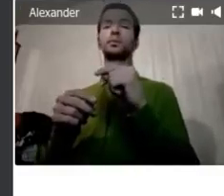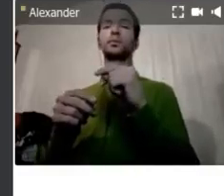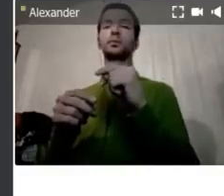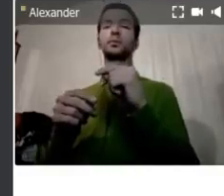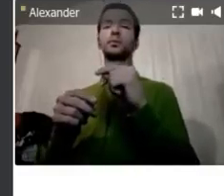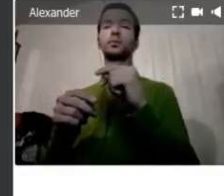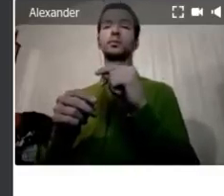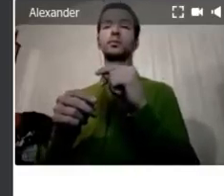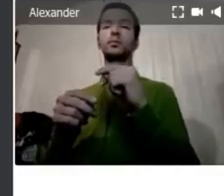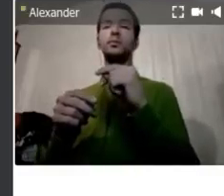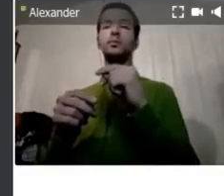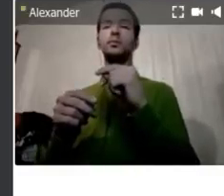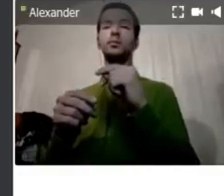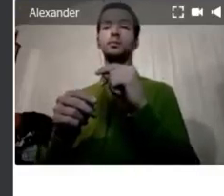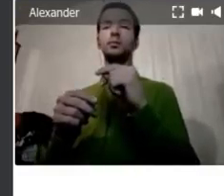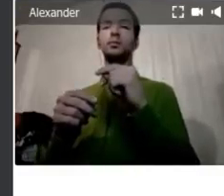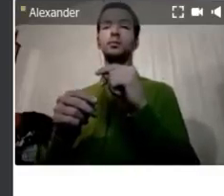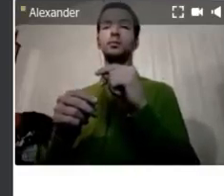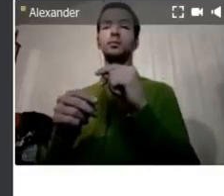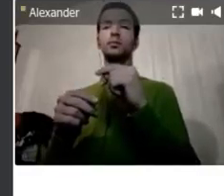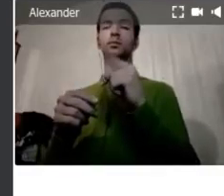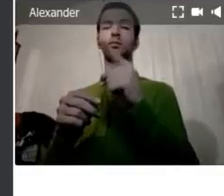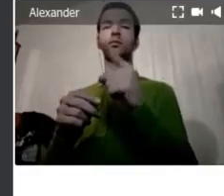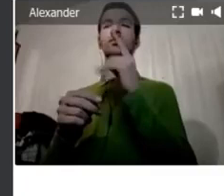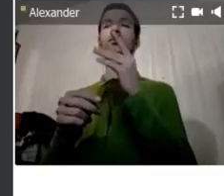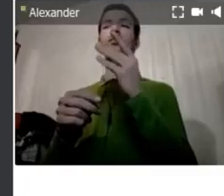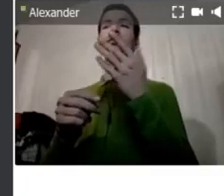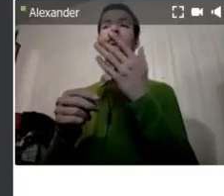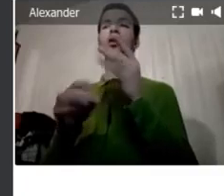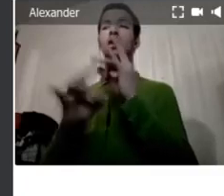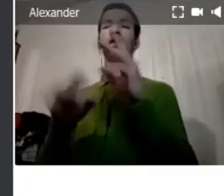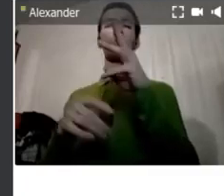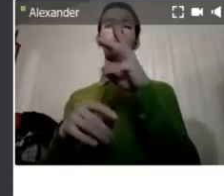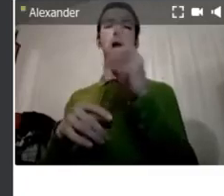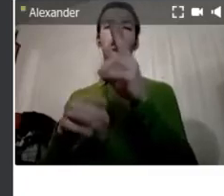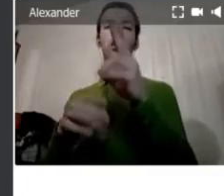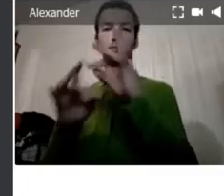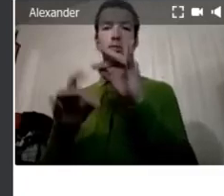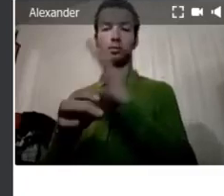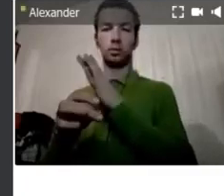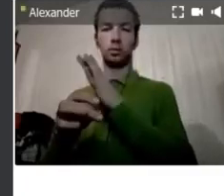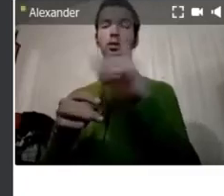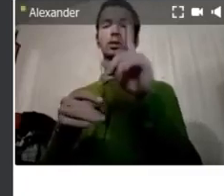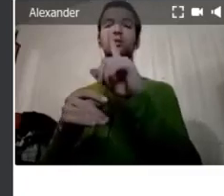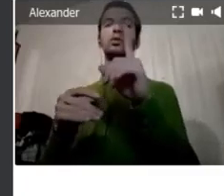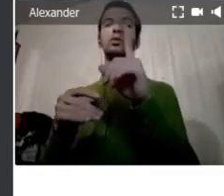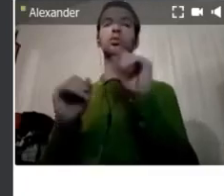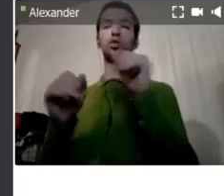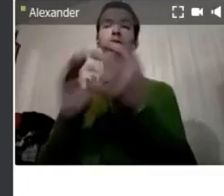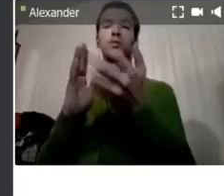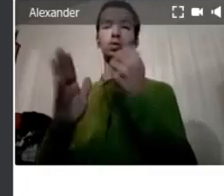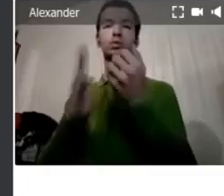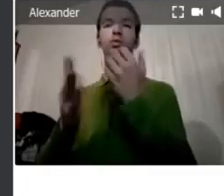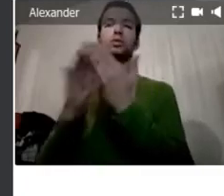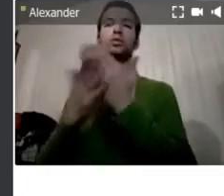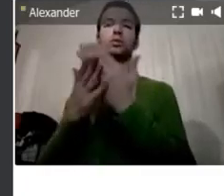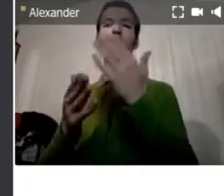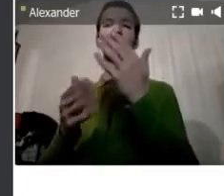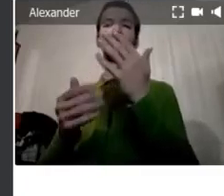что там раз в день вам что-то начисляют или там раз в неделю. Нет, у нас такого нет. У нас